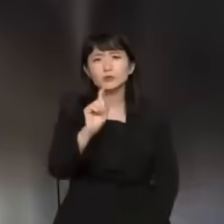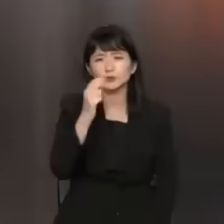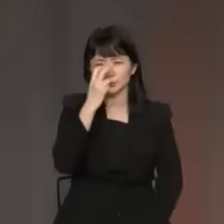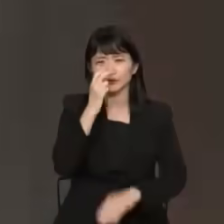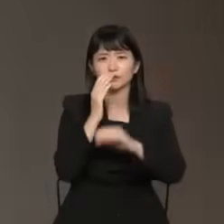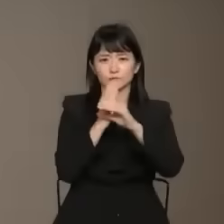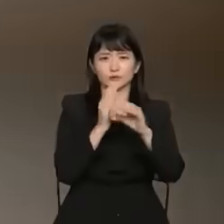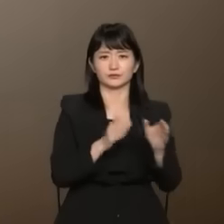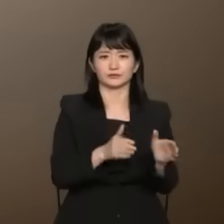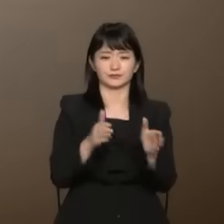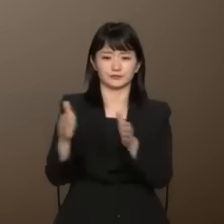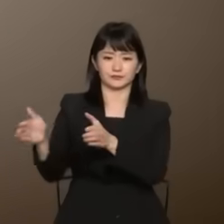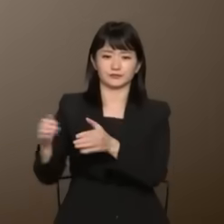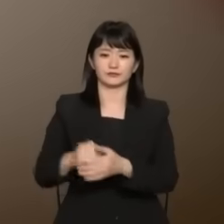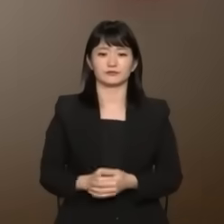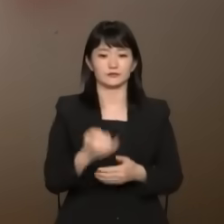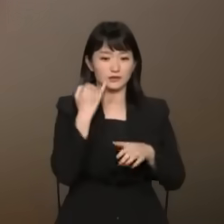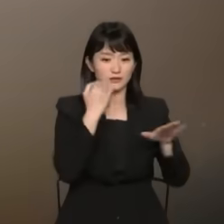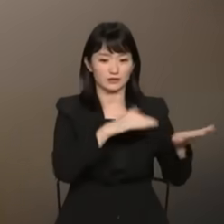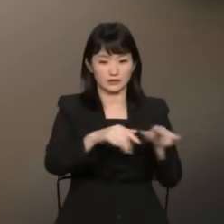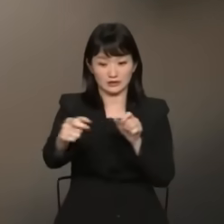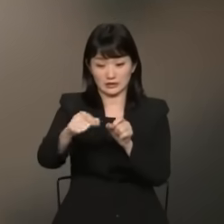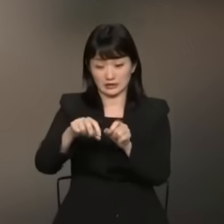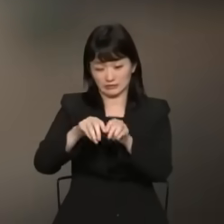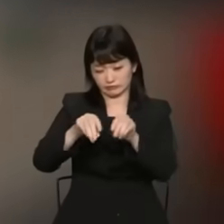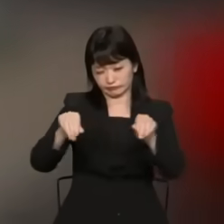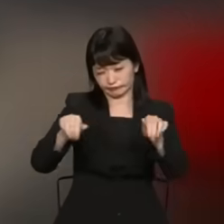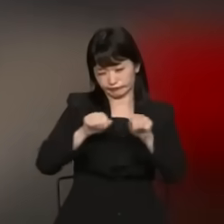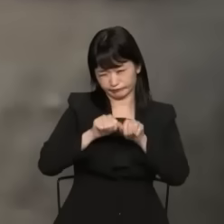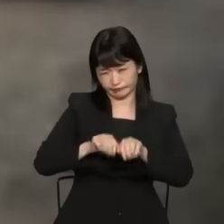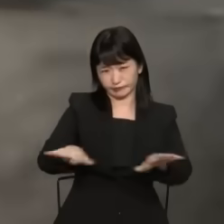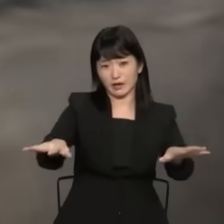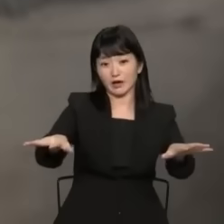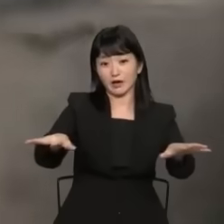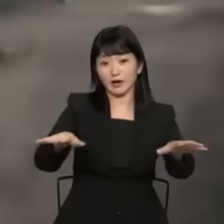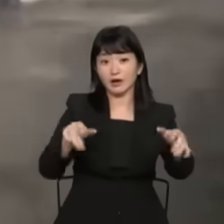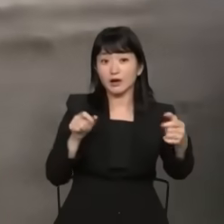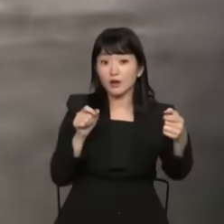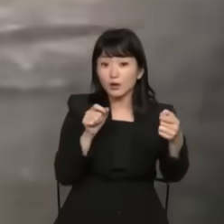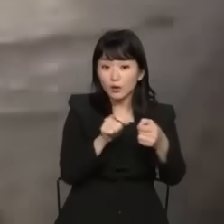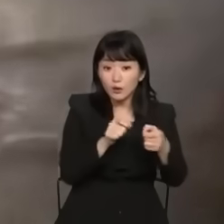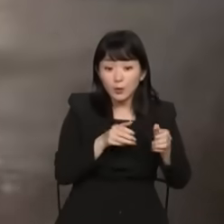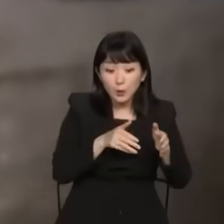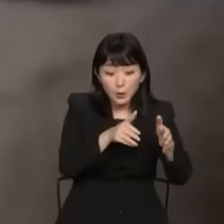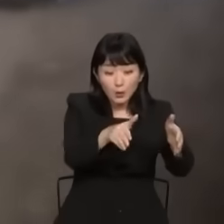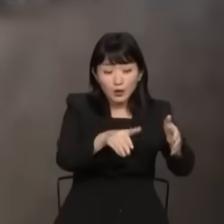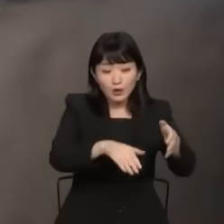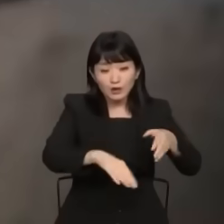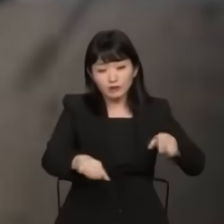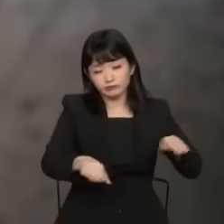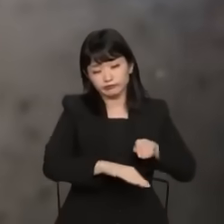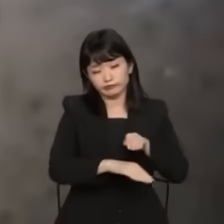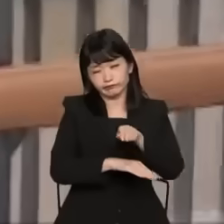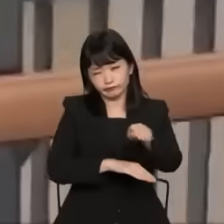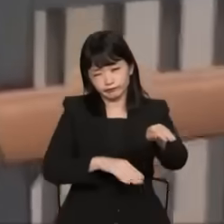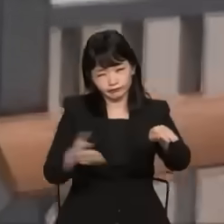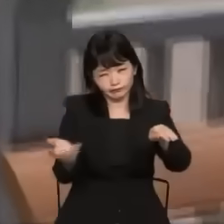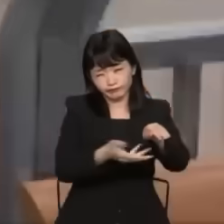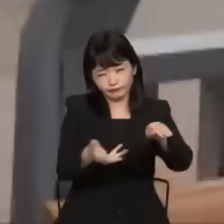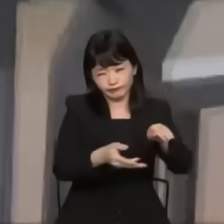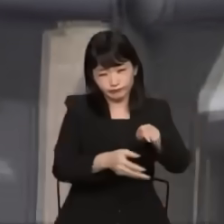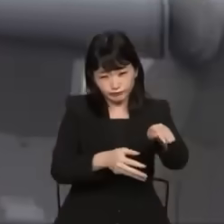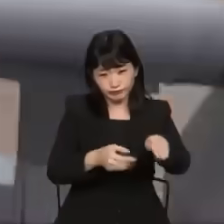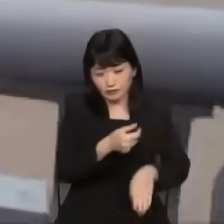중입니다. 해변 앞 도로가 흙탕물에 잠겼습니다. 인근 차도에선 차들이 물살을 가르며 나아갑니다.